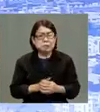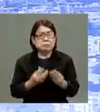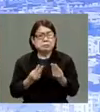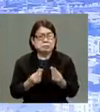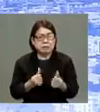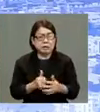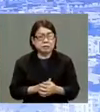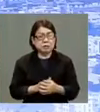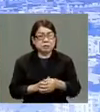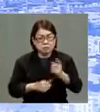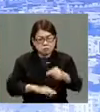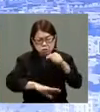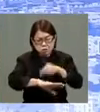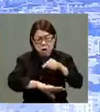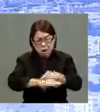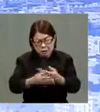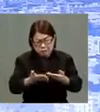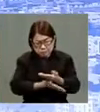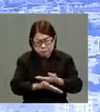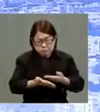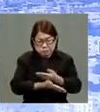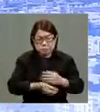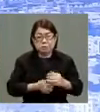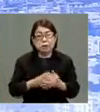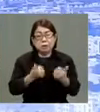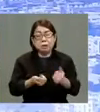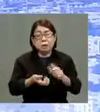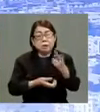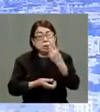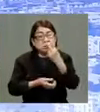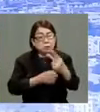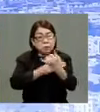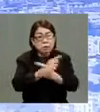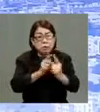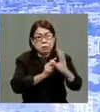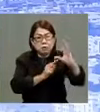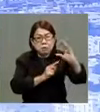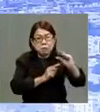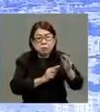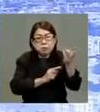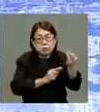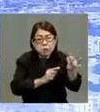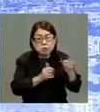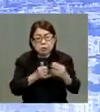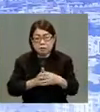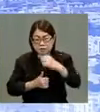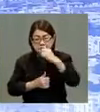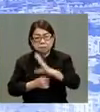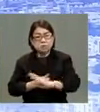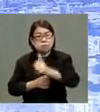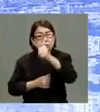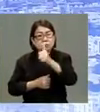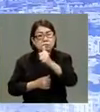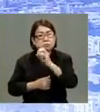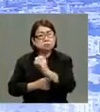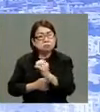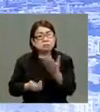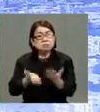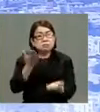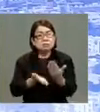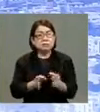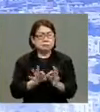ใช้ระยะเวลาพอสมควรถ้าสถานการณ์ของโลกดีขึ้นด้วยเราดีขึ้นด้วยอันนี้ก็ไม่ผมก็เชื่อว่าก็ไม่มีความจำเป็